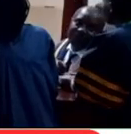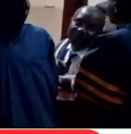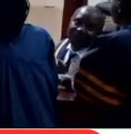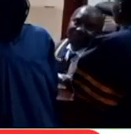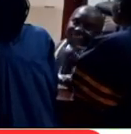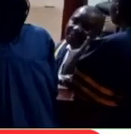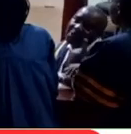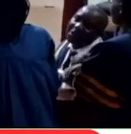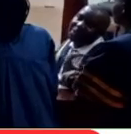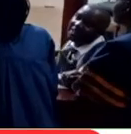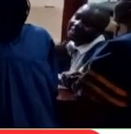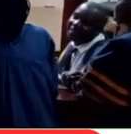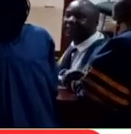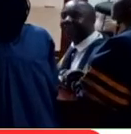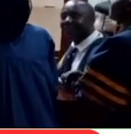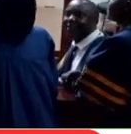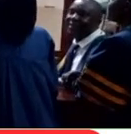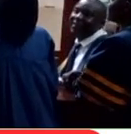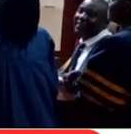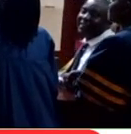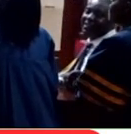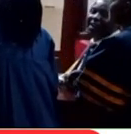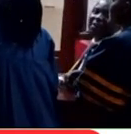This one is no.